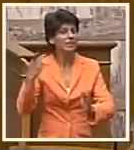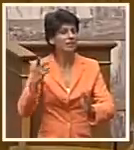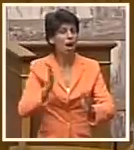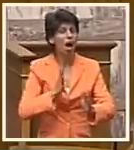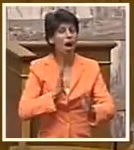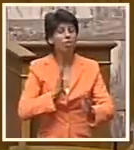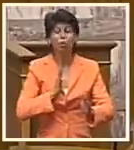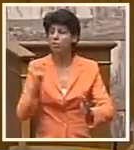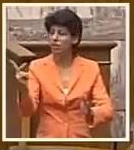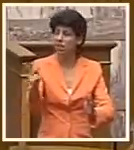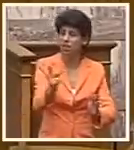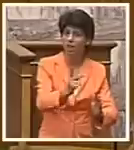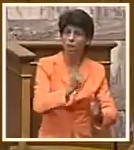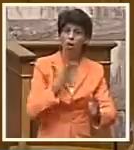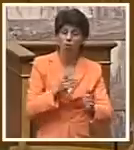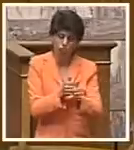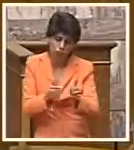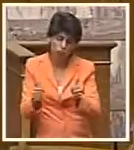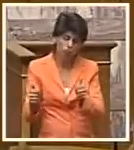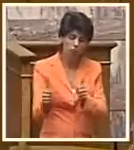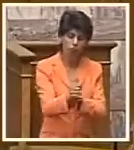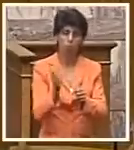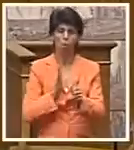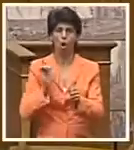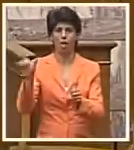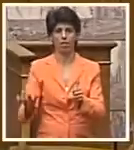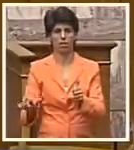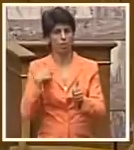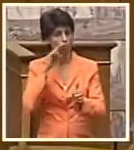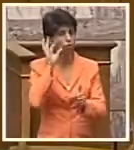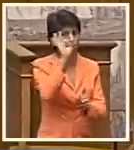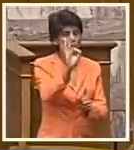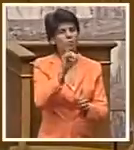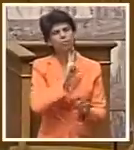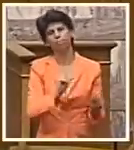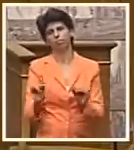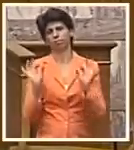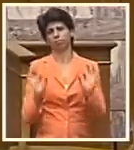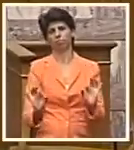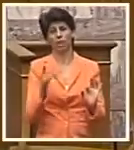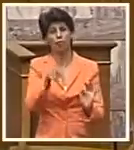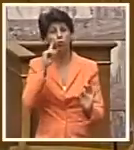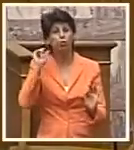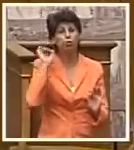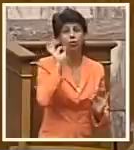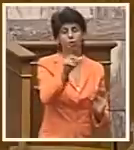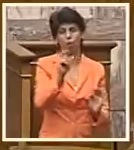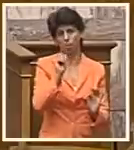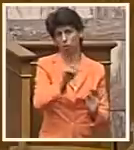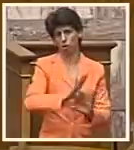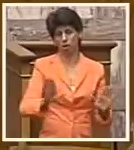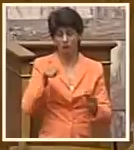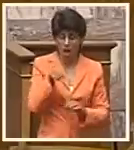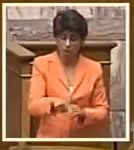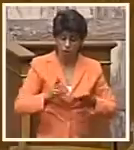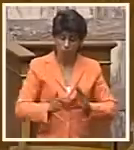ανθρώπινη κοινωνία που βάζει πρώτα τον πολίτη. Ο στόχος αυτός παραμένει. Αυτή είναι η αποστολή μας. Γι' αυτό θα